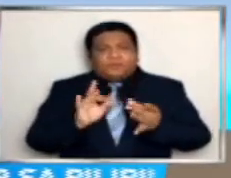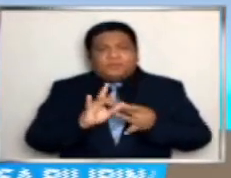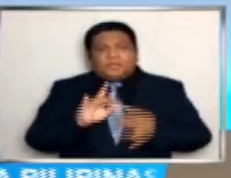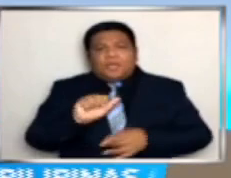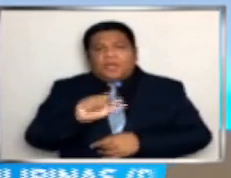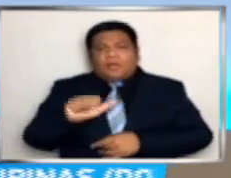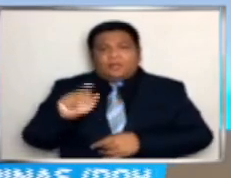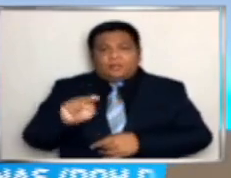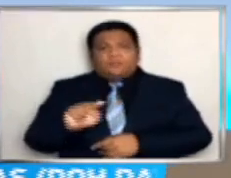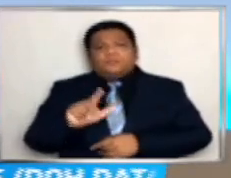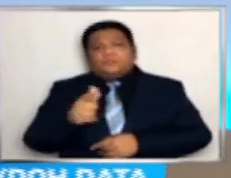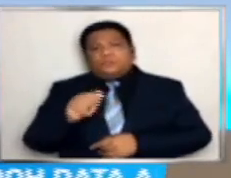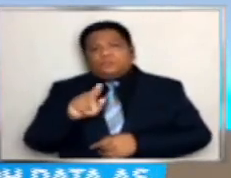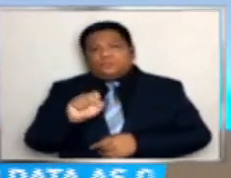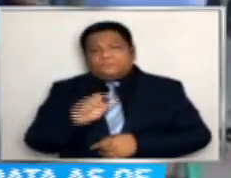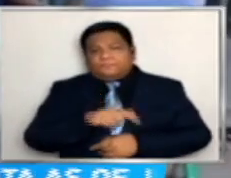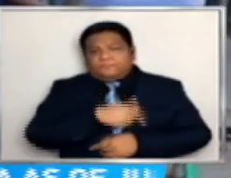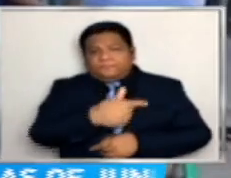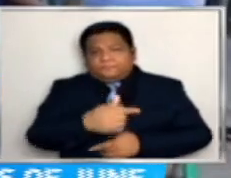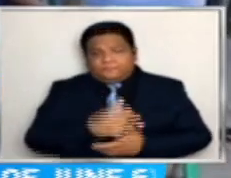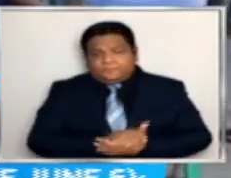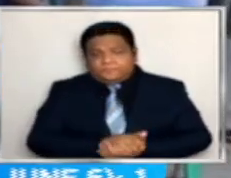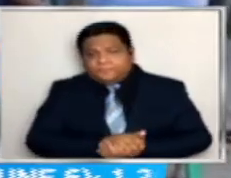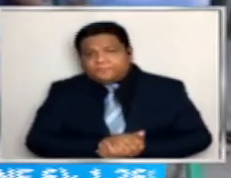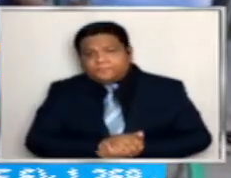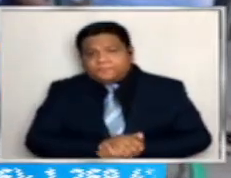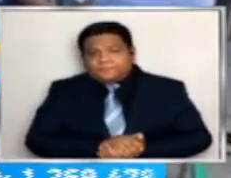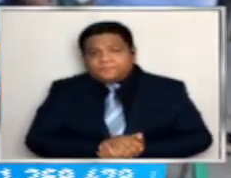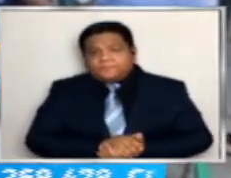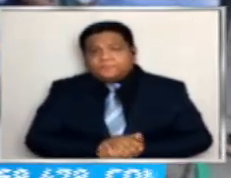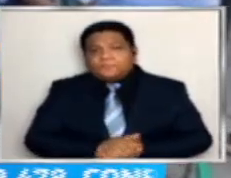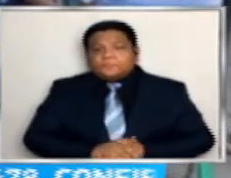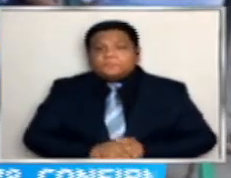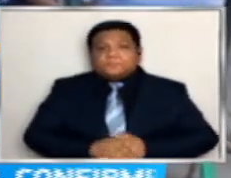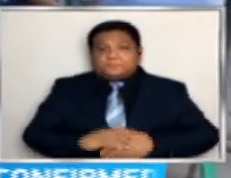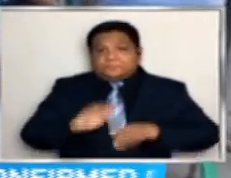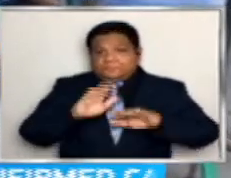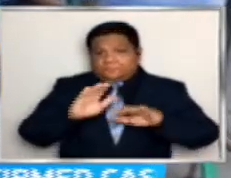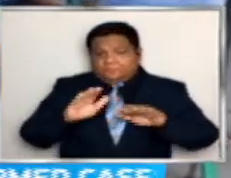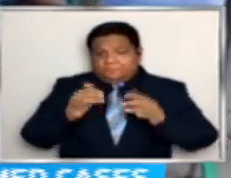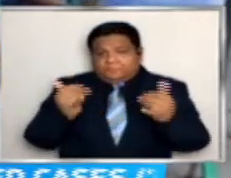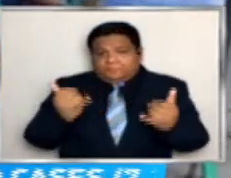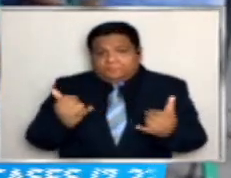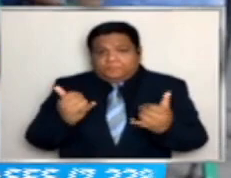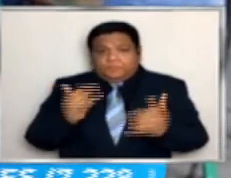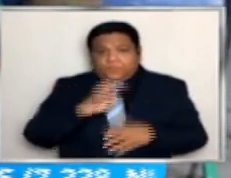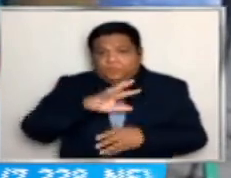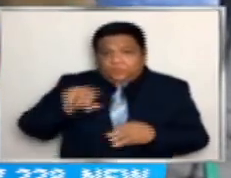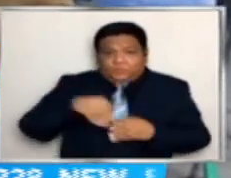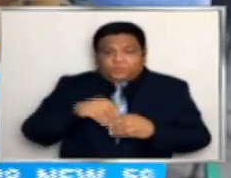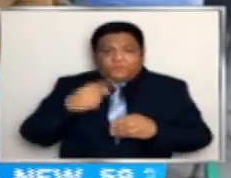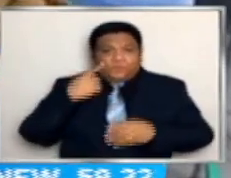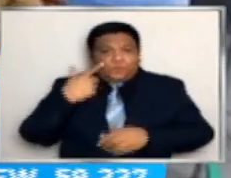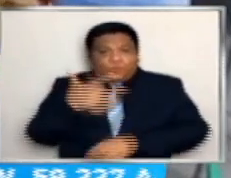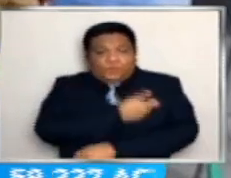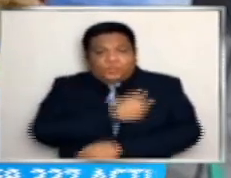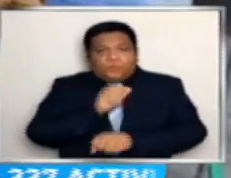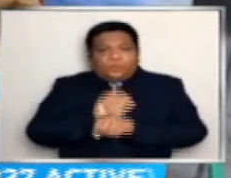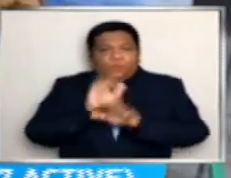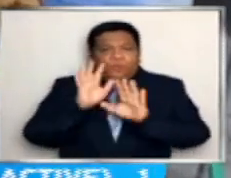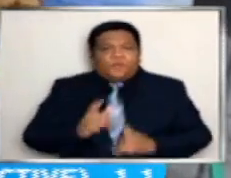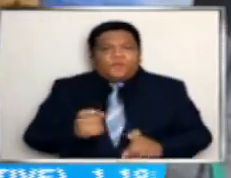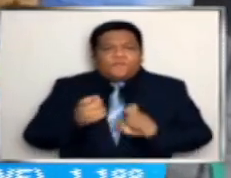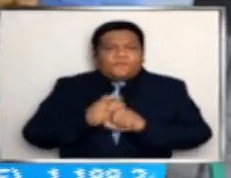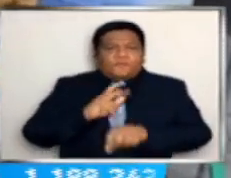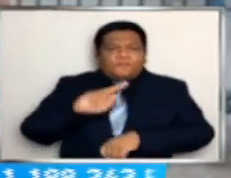DZBB. Alan? Rafi, unang nakasama sa matuturukan ang mga empleyado ng Philippine Fisheries Development